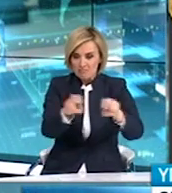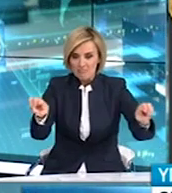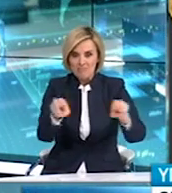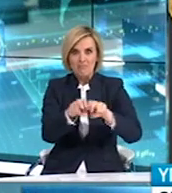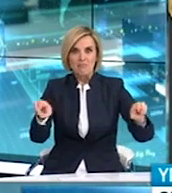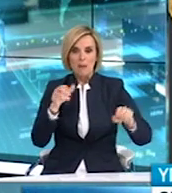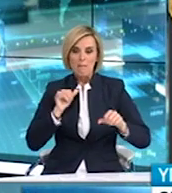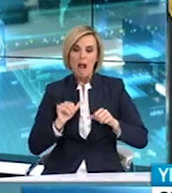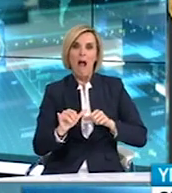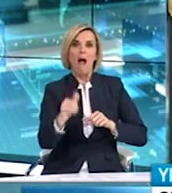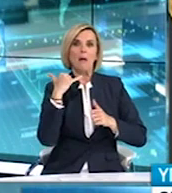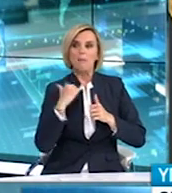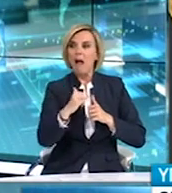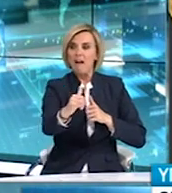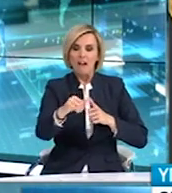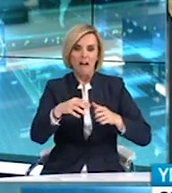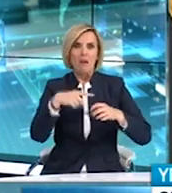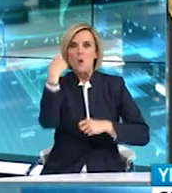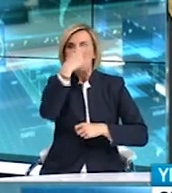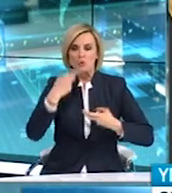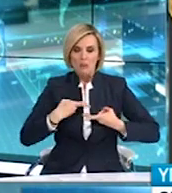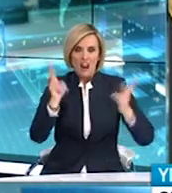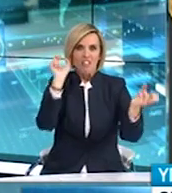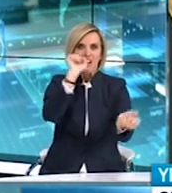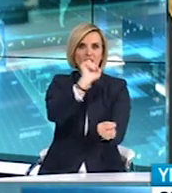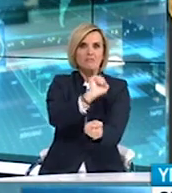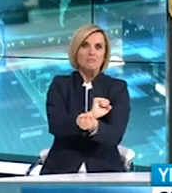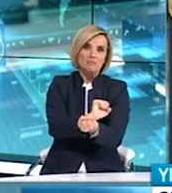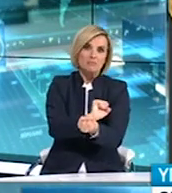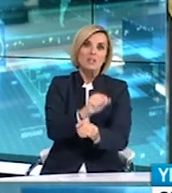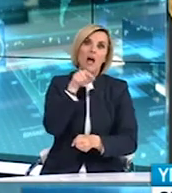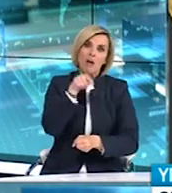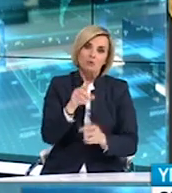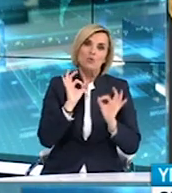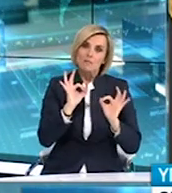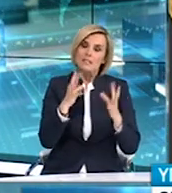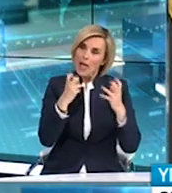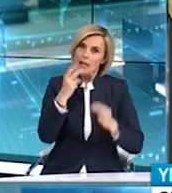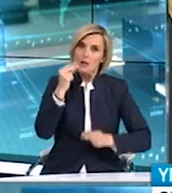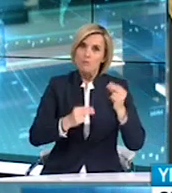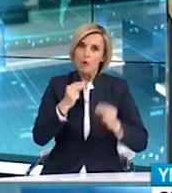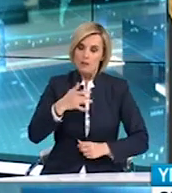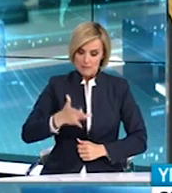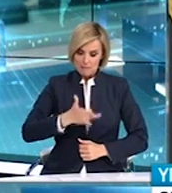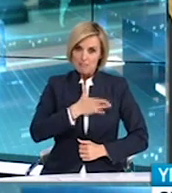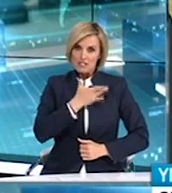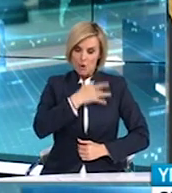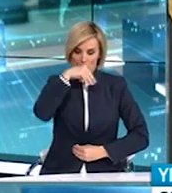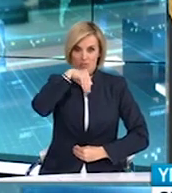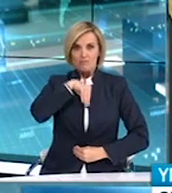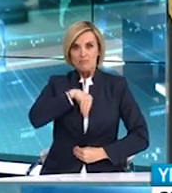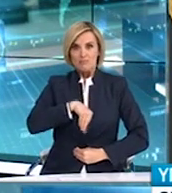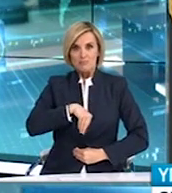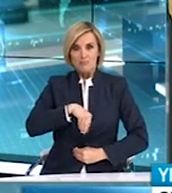σημαντικό περιορισμό της προσωπικής μας ελευθερίας, κάτι που μπορεί να οδηγήσει σε εντάσεις. Επίσης, οι ίδιοι